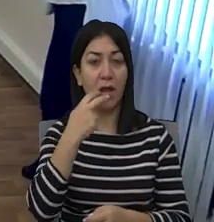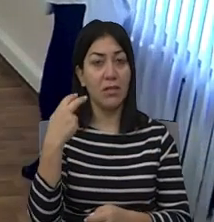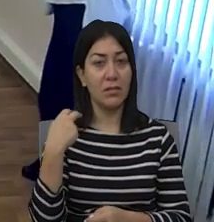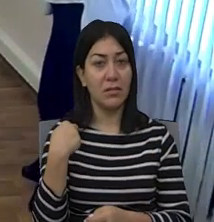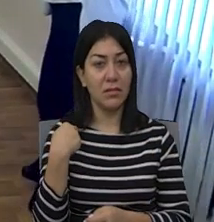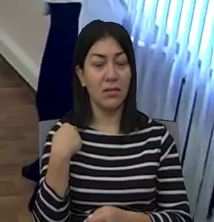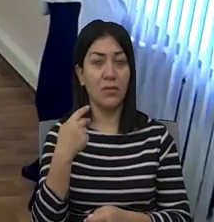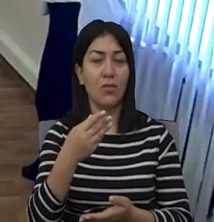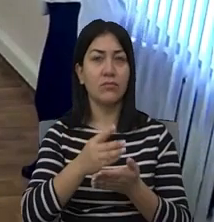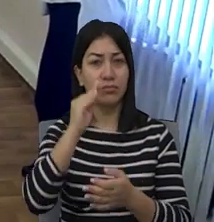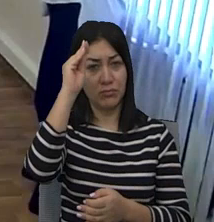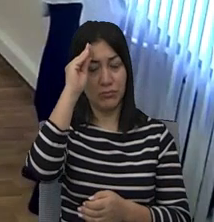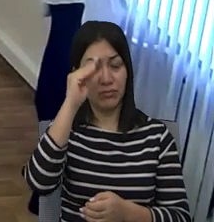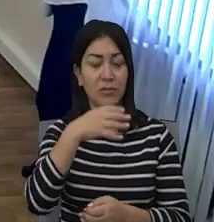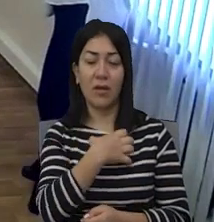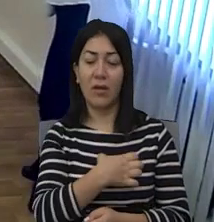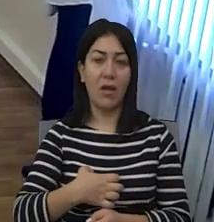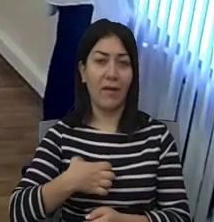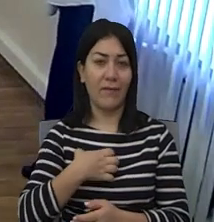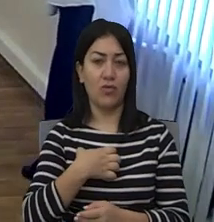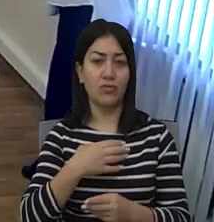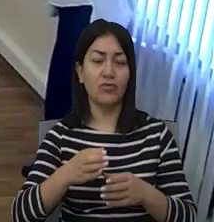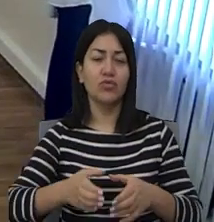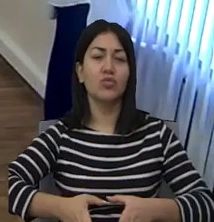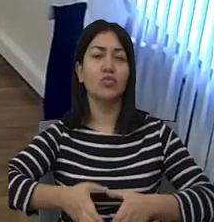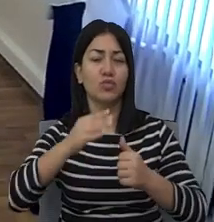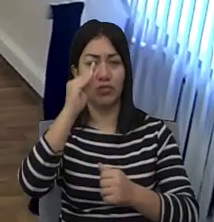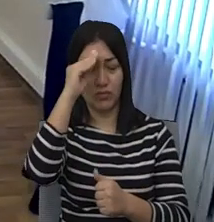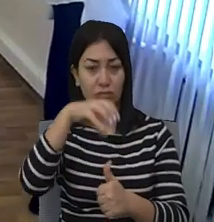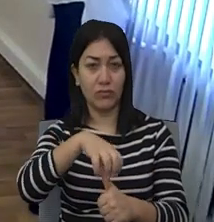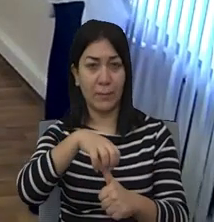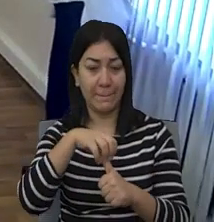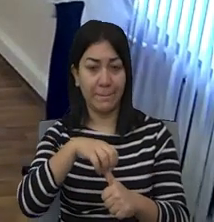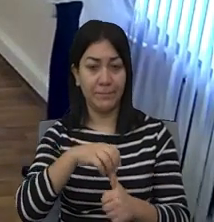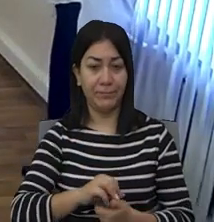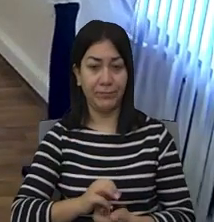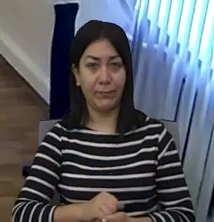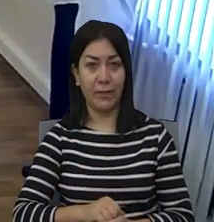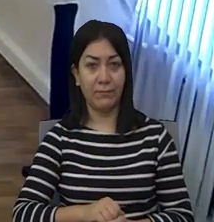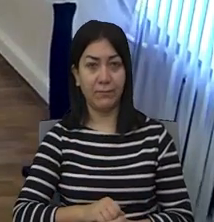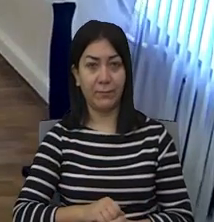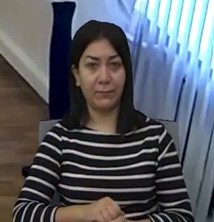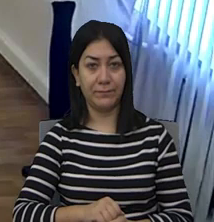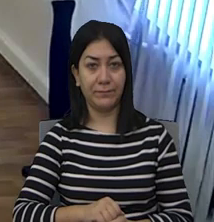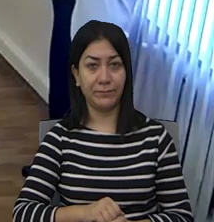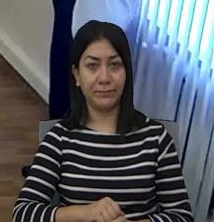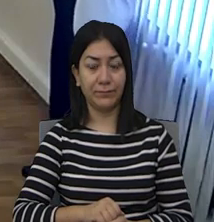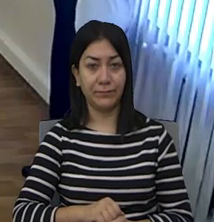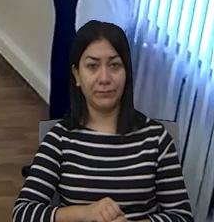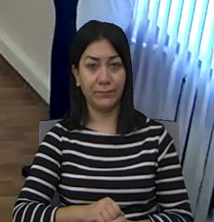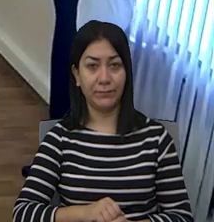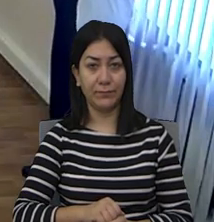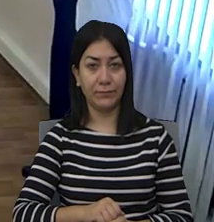թագավորության արժեքային համակարգի հիմնասյուները. They contribute to long-term prosperity, security and